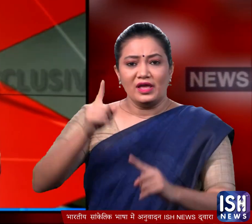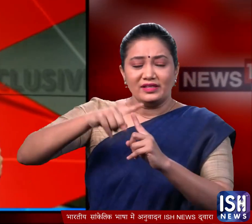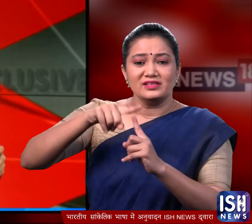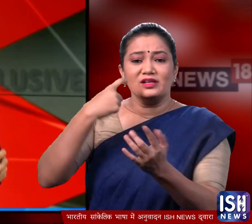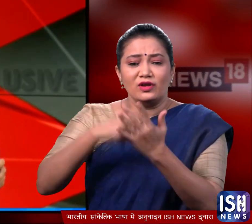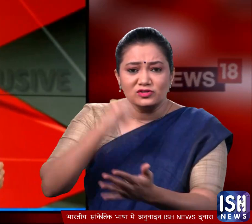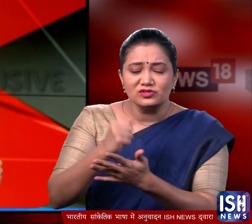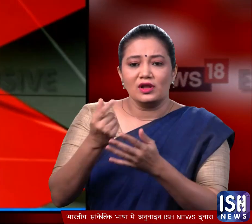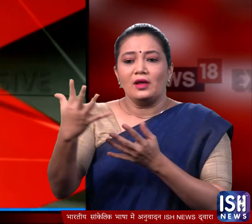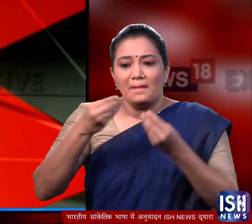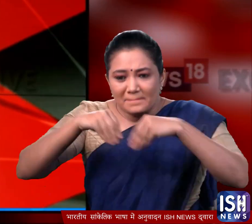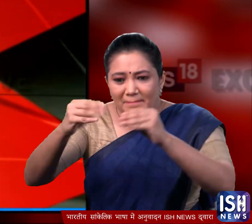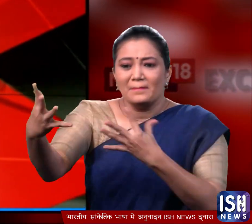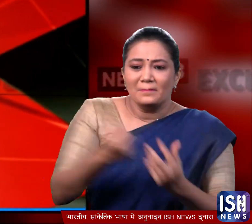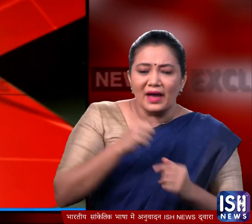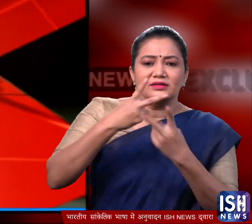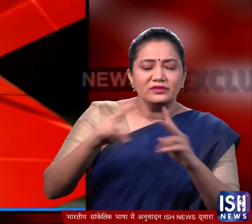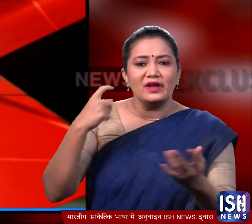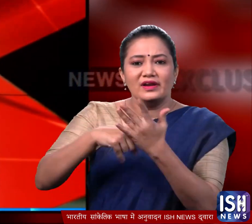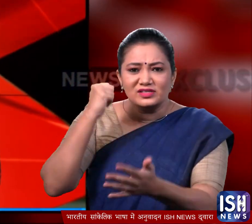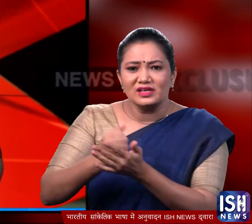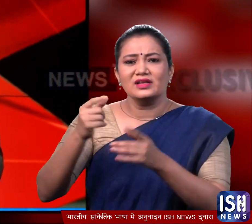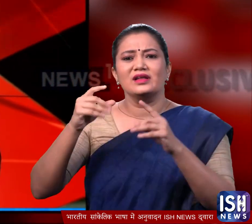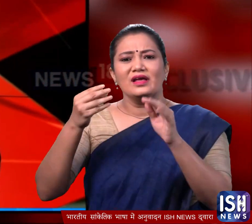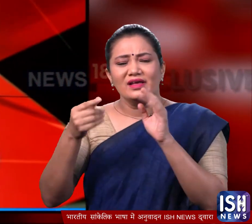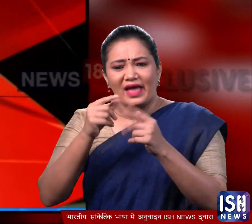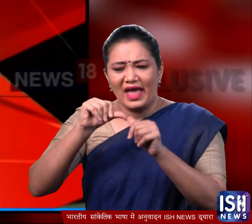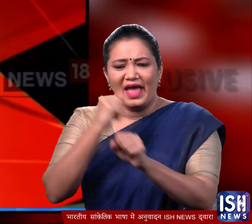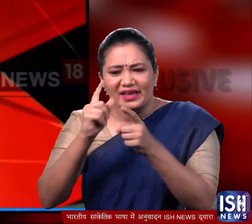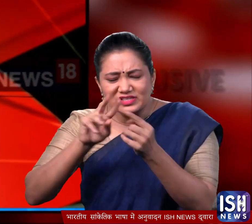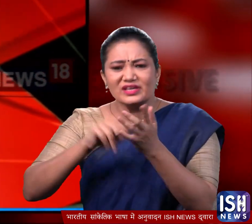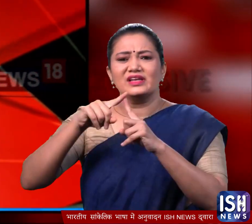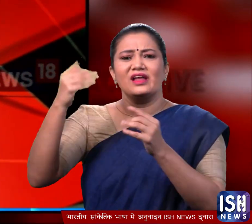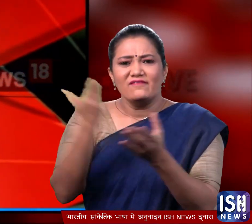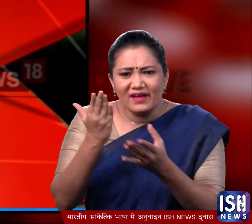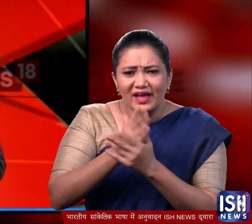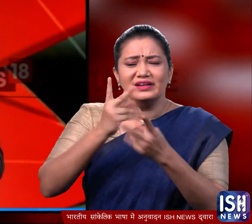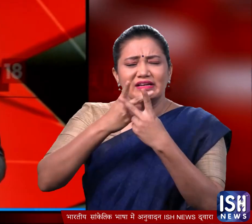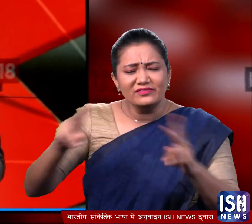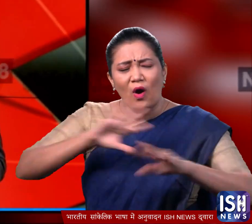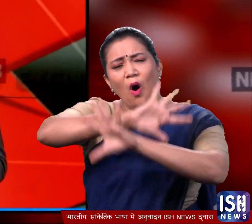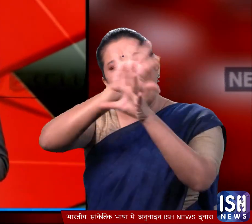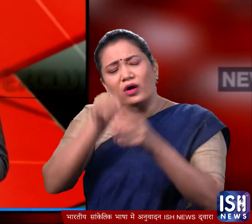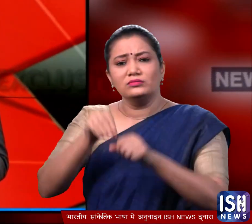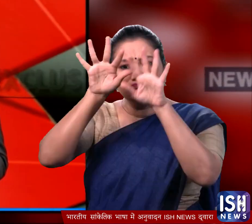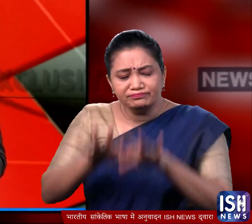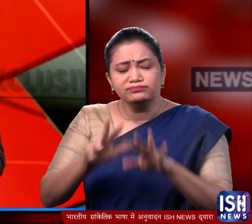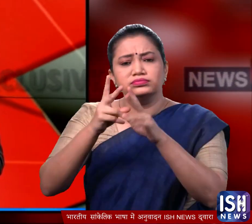क्योंकि तहसील में जमीन खरीदने वाले, बेचने वाले, जमीन के दलाल, रजिस्ट्री के कागजात तैयार करने वाले, बेनामा